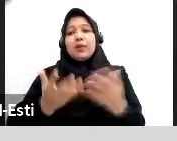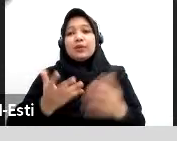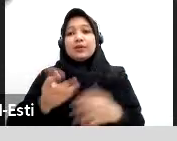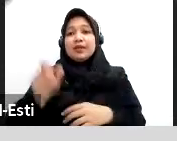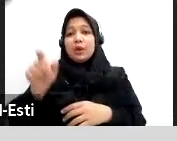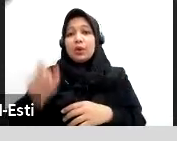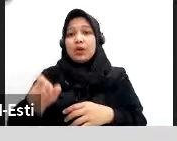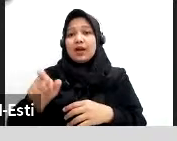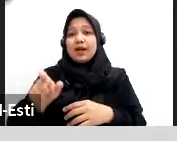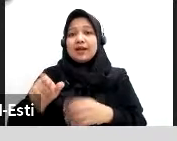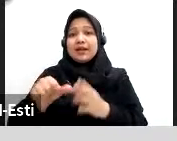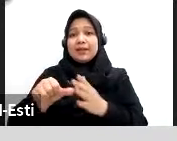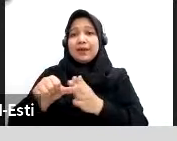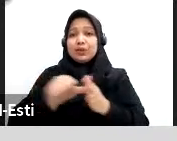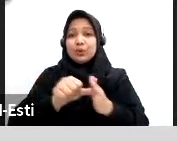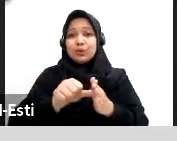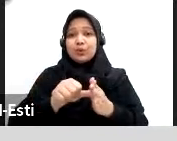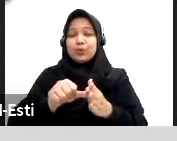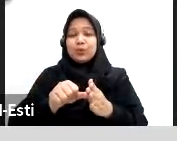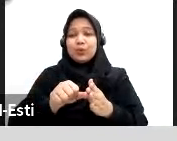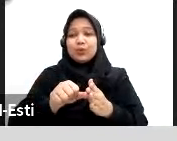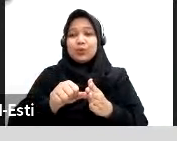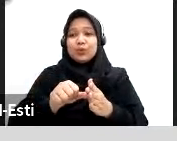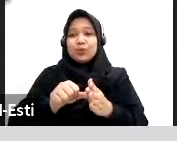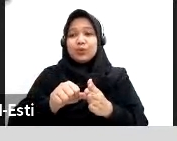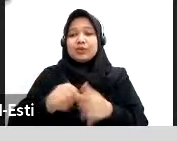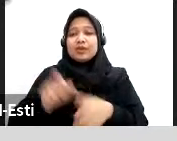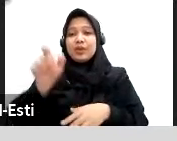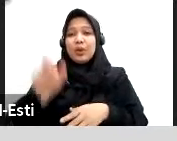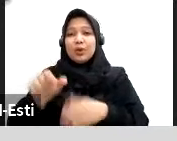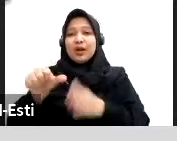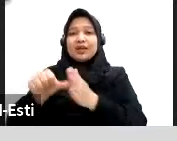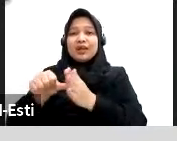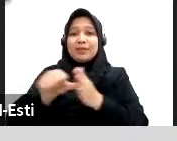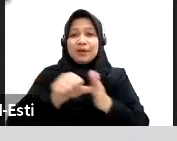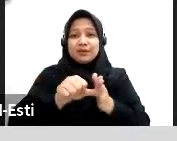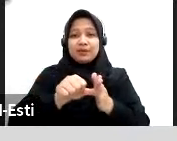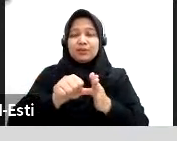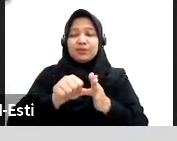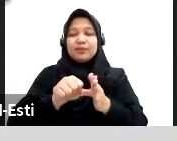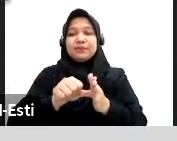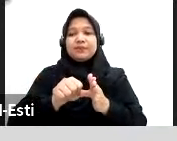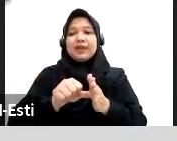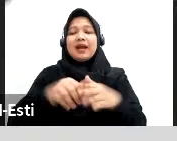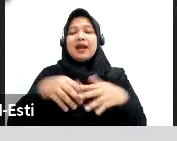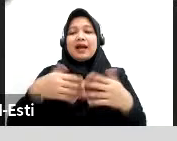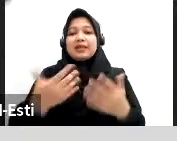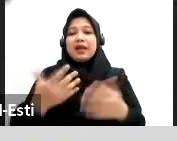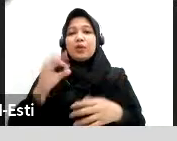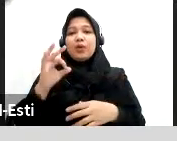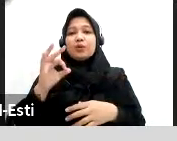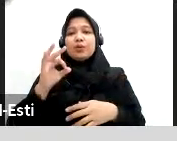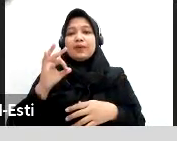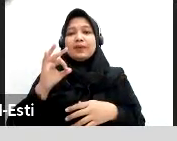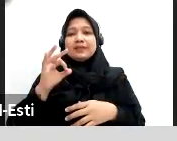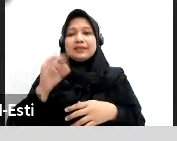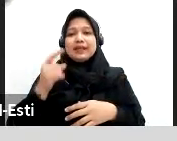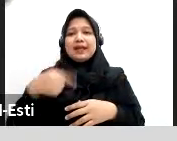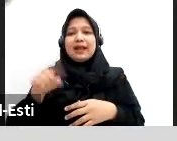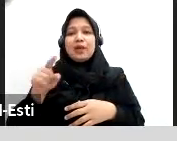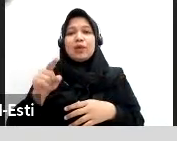jadi disuruh balik jadi manusia saya membantu ataupun kita otomasi melalui